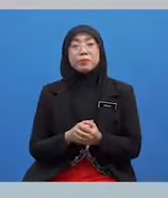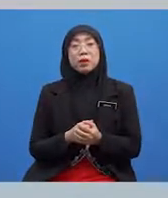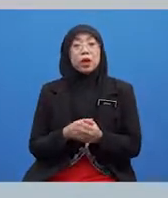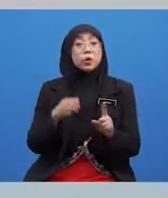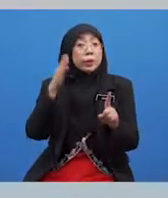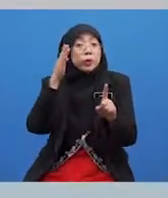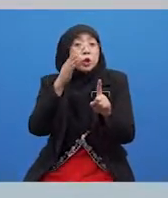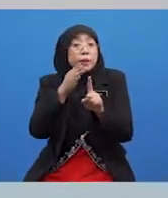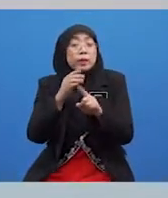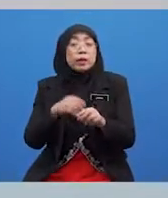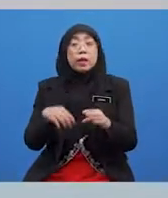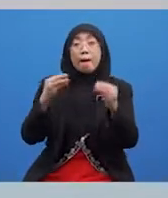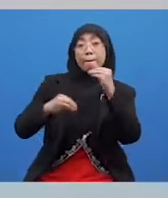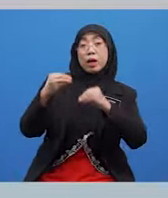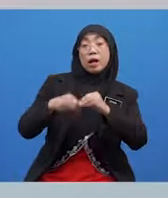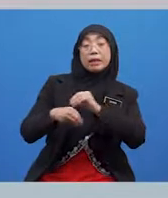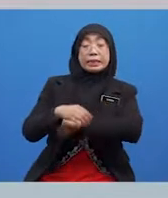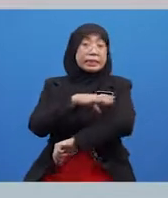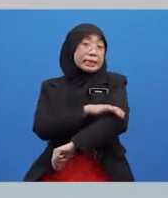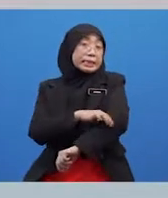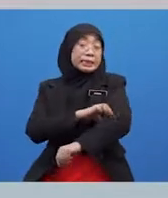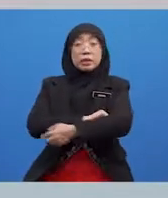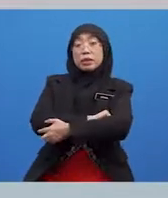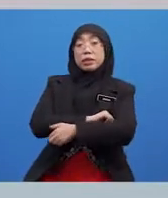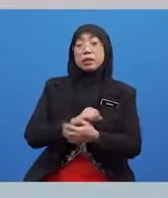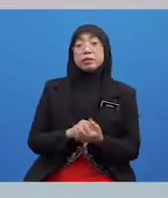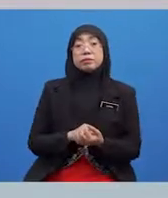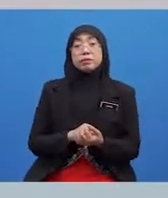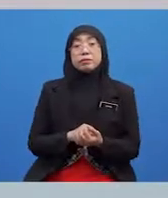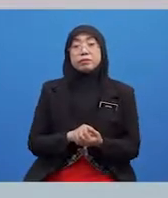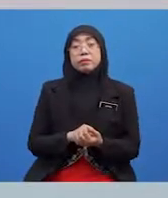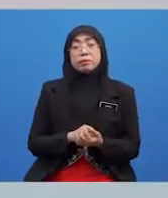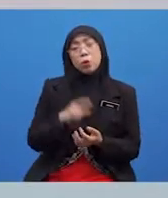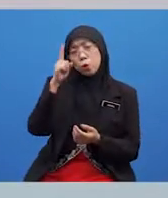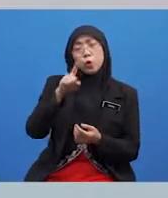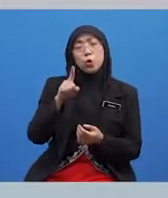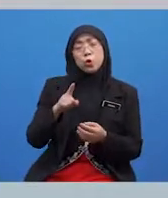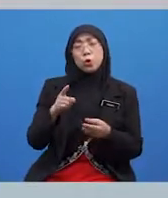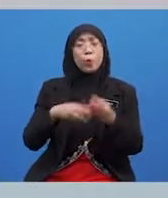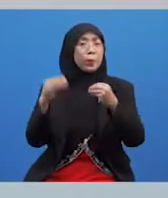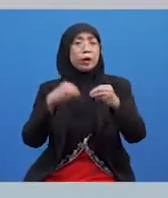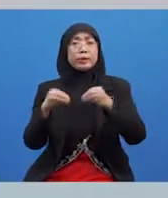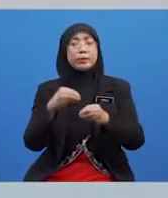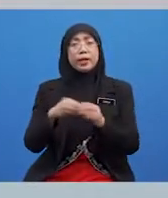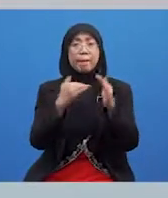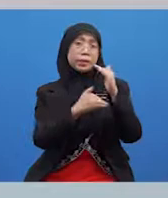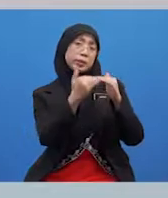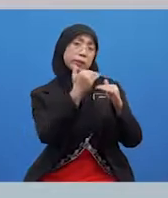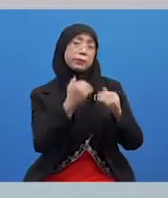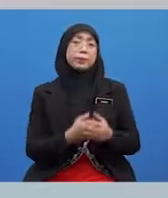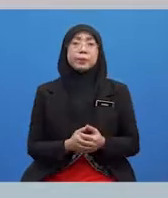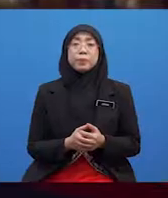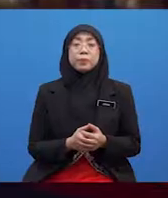ketiga, konsistensi pergerakan. Yang keempat, kebolehan mengubah suai